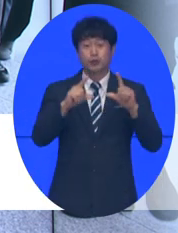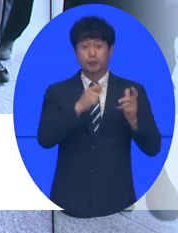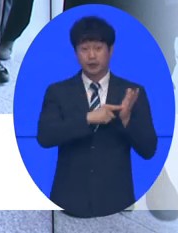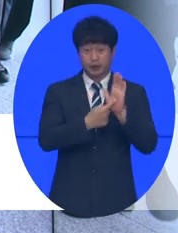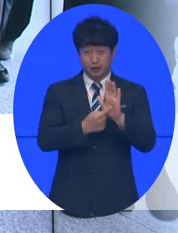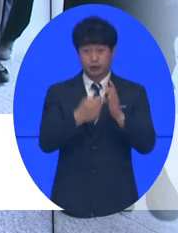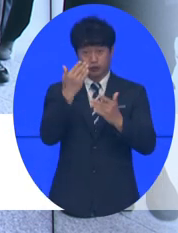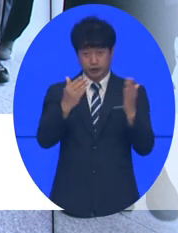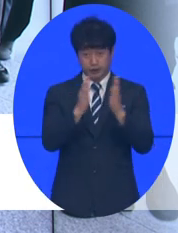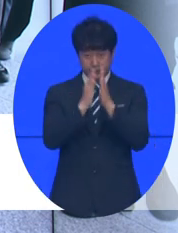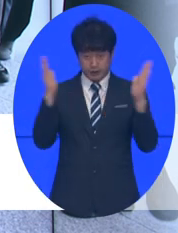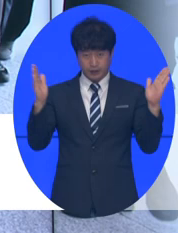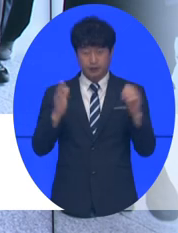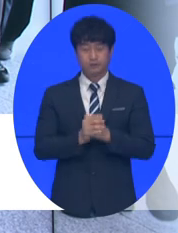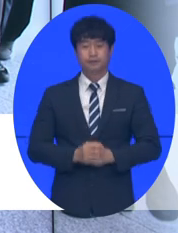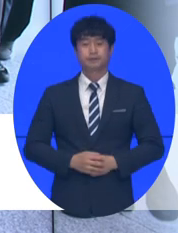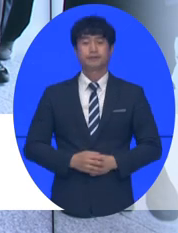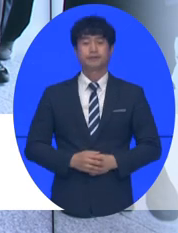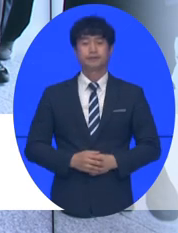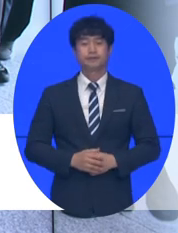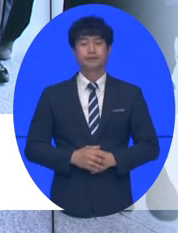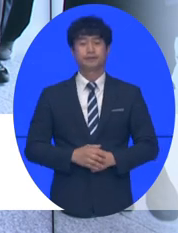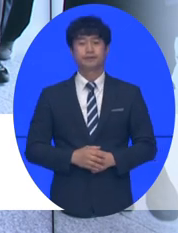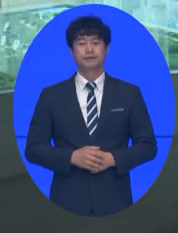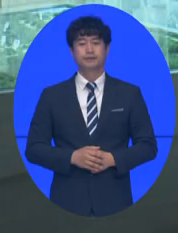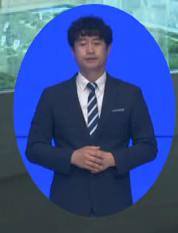막을 열었습니다. 서문영 기자입니다.